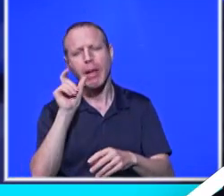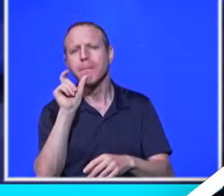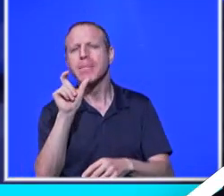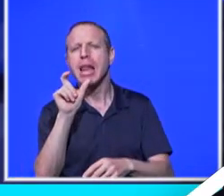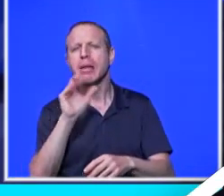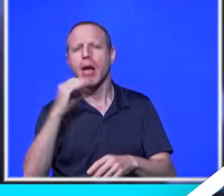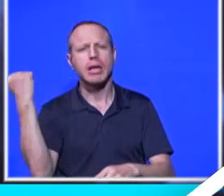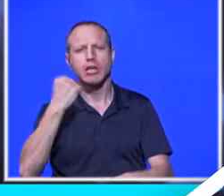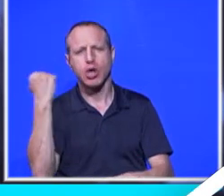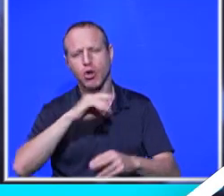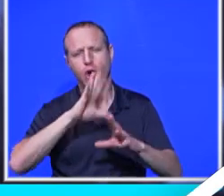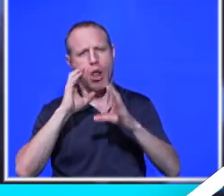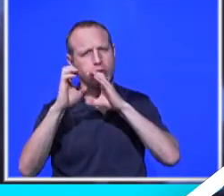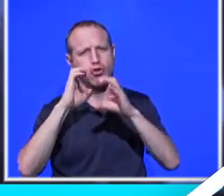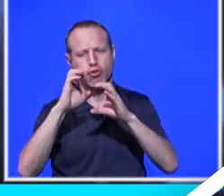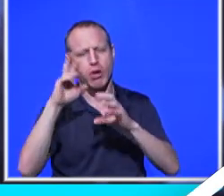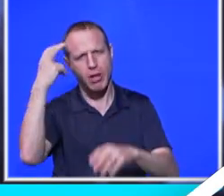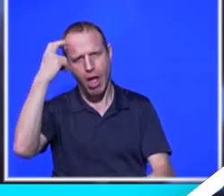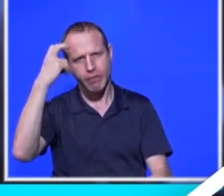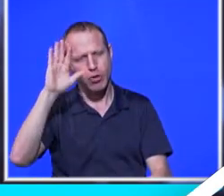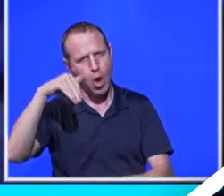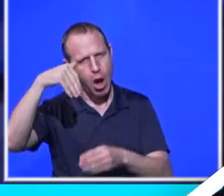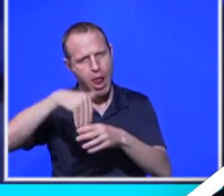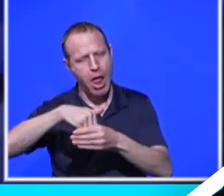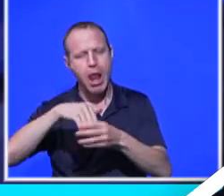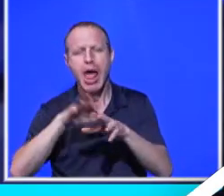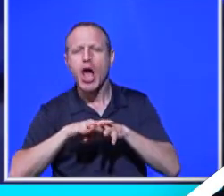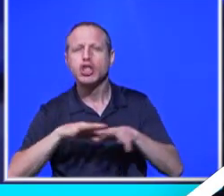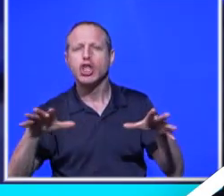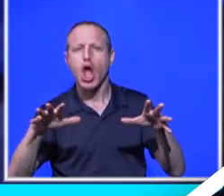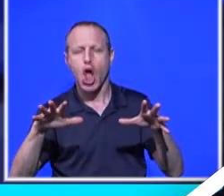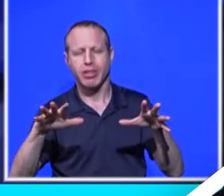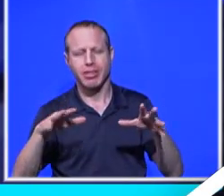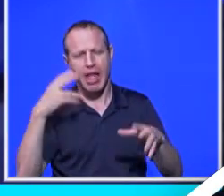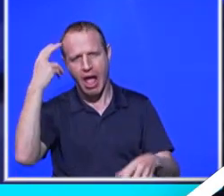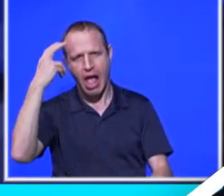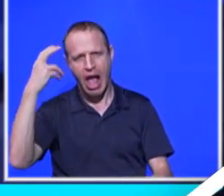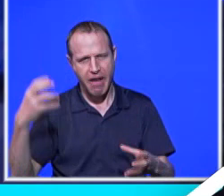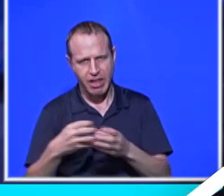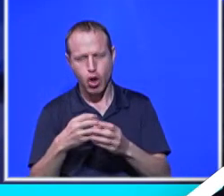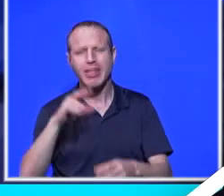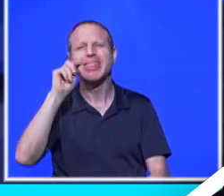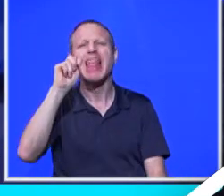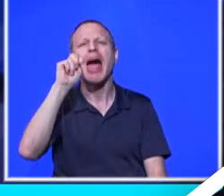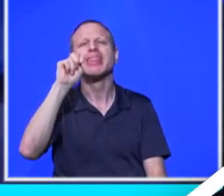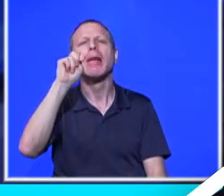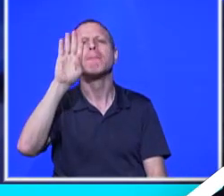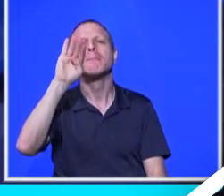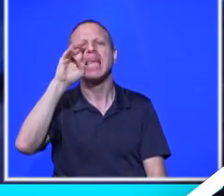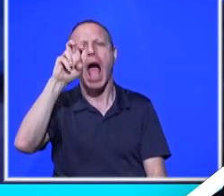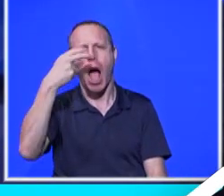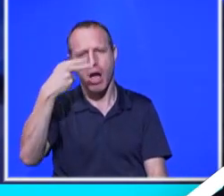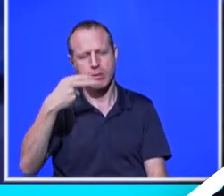הערבית, כולל בערוצים, כולל ברשתות החברתיות. תטביע. תטביע. בערבית כן. יש לה קונוטציה מאוד